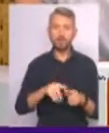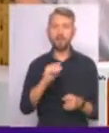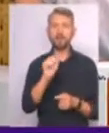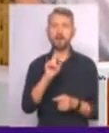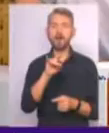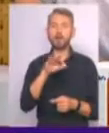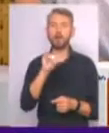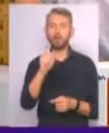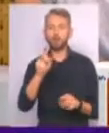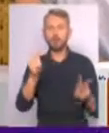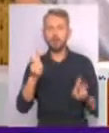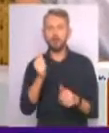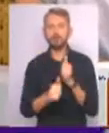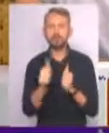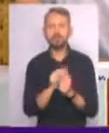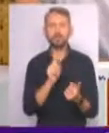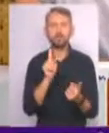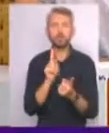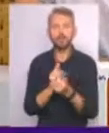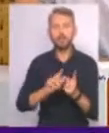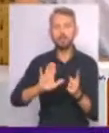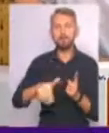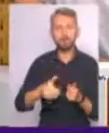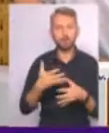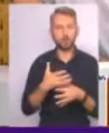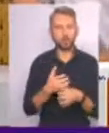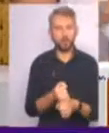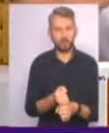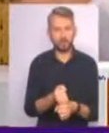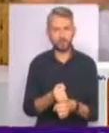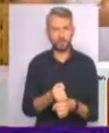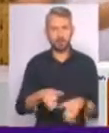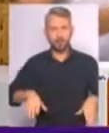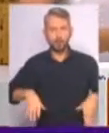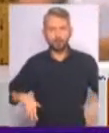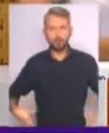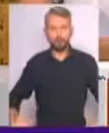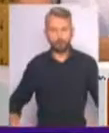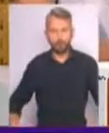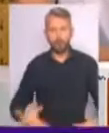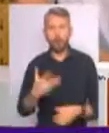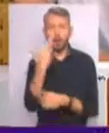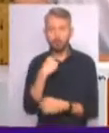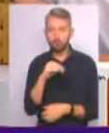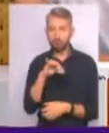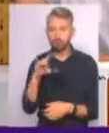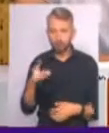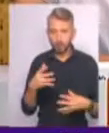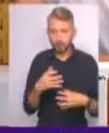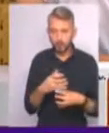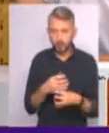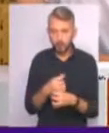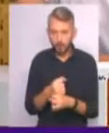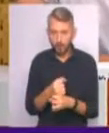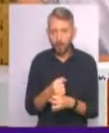якраз частіше зустрічається після схуднення, коли іде жир з людини, а